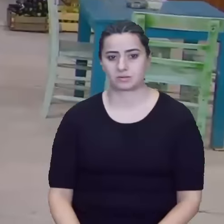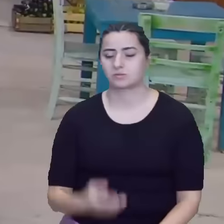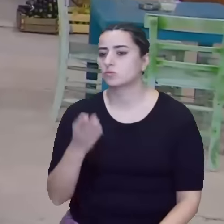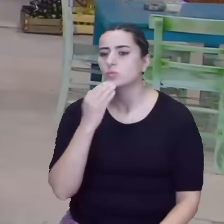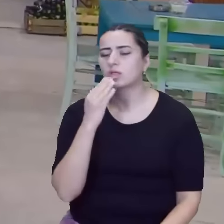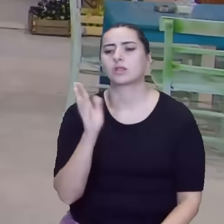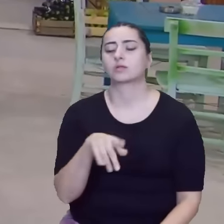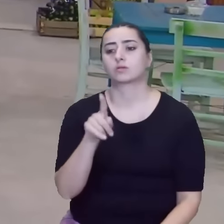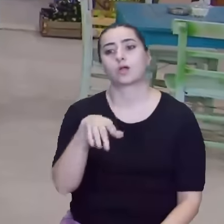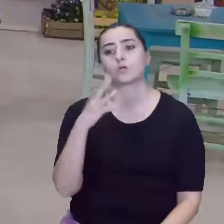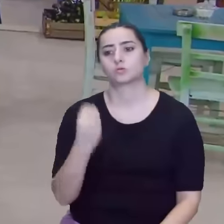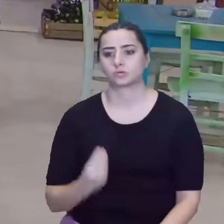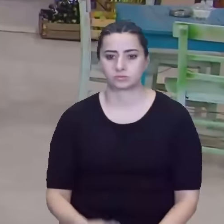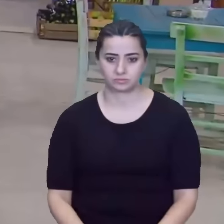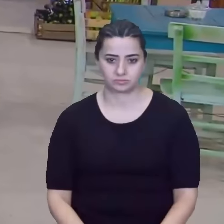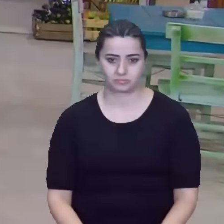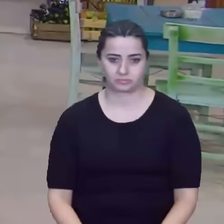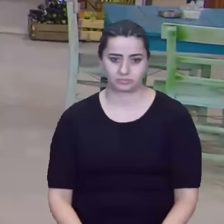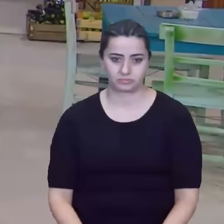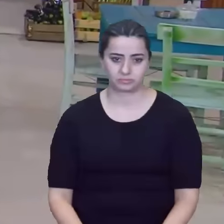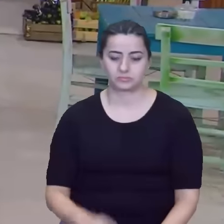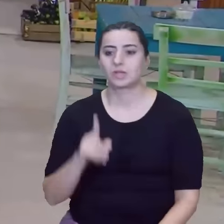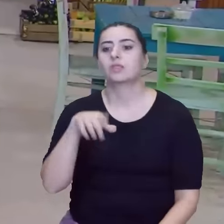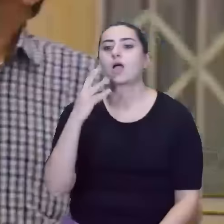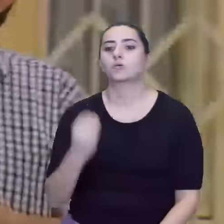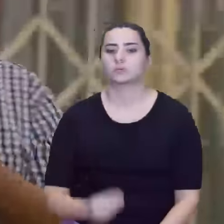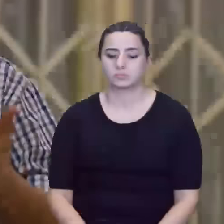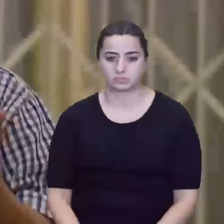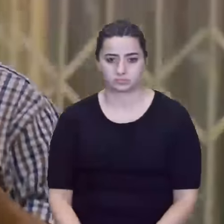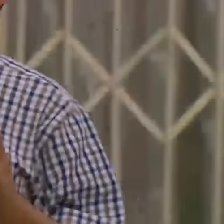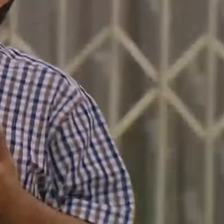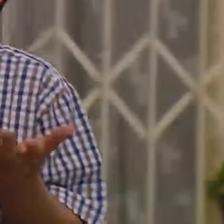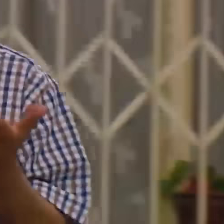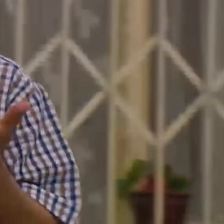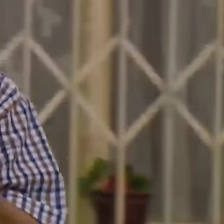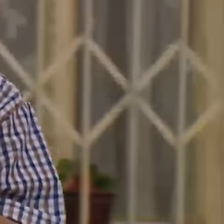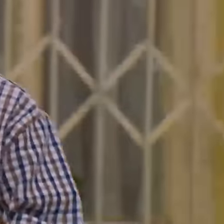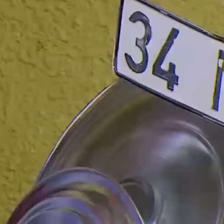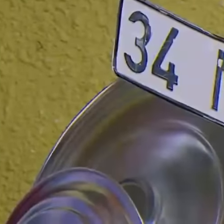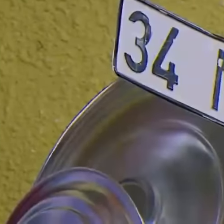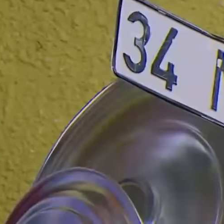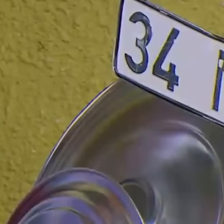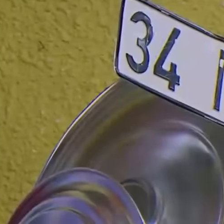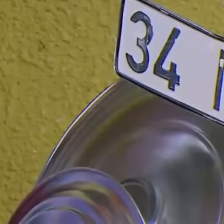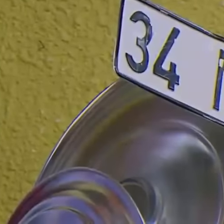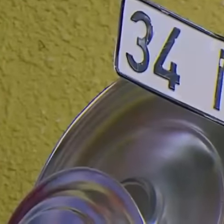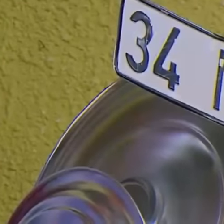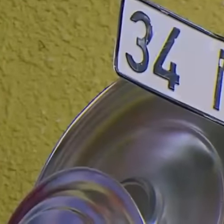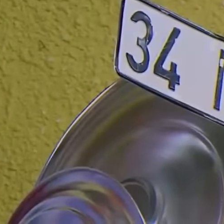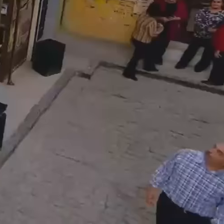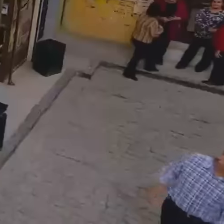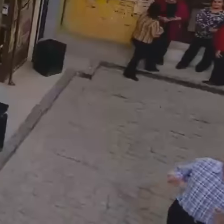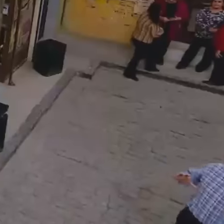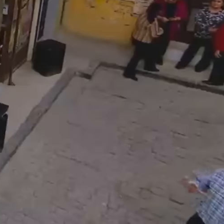ya senden daha güzel olabilir mi kızım? Yıldız, sen daha güzelsin. Peşinden koşuyor. Yoldan geçen iki adam antene laf ederken Seyfi